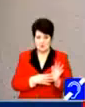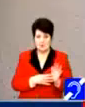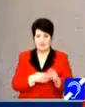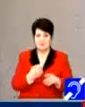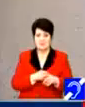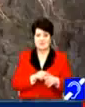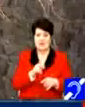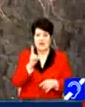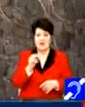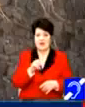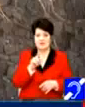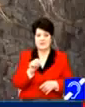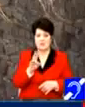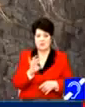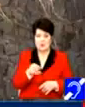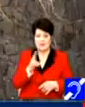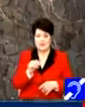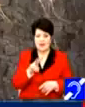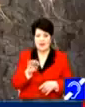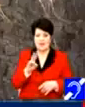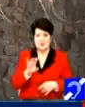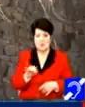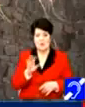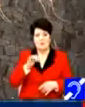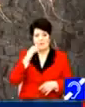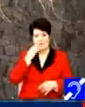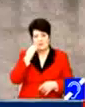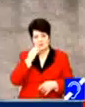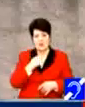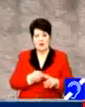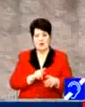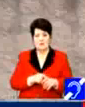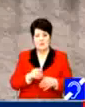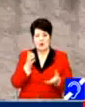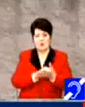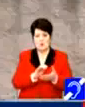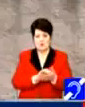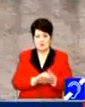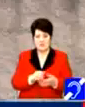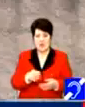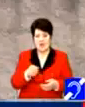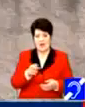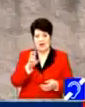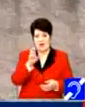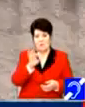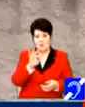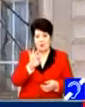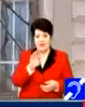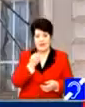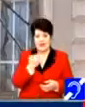Iordache Cantacuzino Deleanu, extins apoi de către moștenitori, a devenit una dintre cele mai cunoscute reședințe boierești din zona